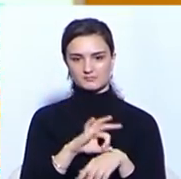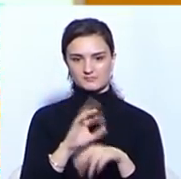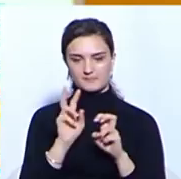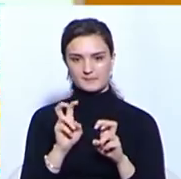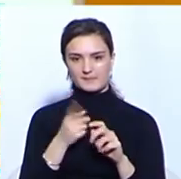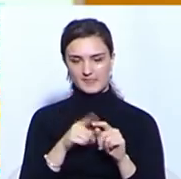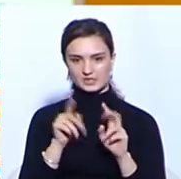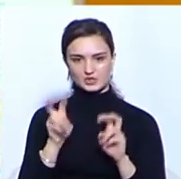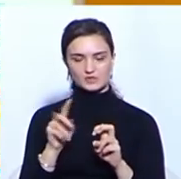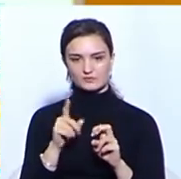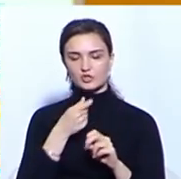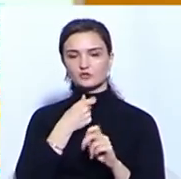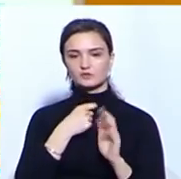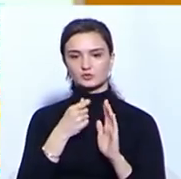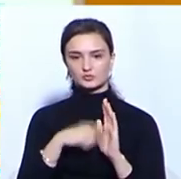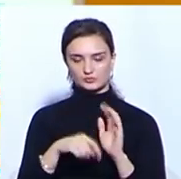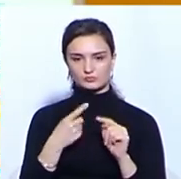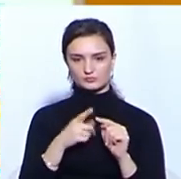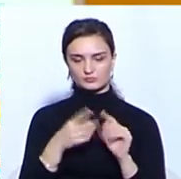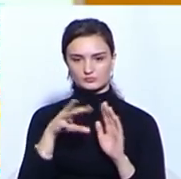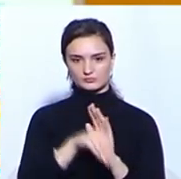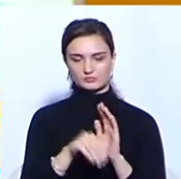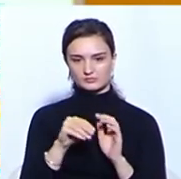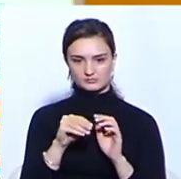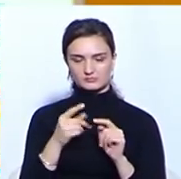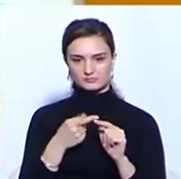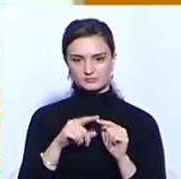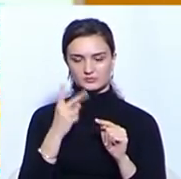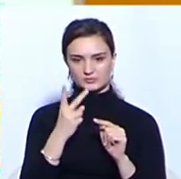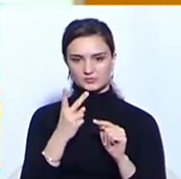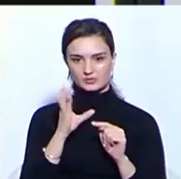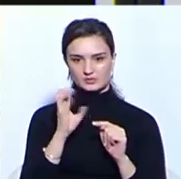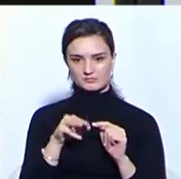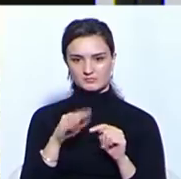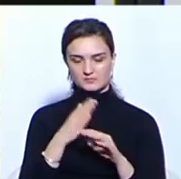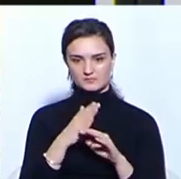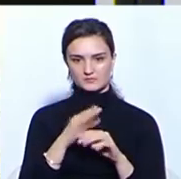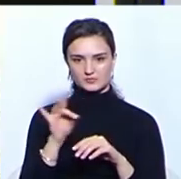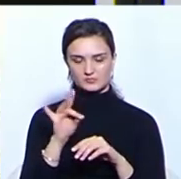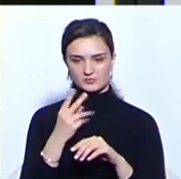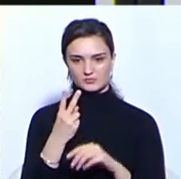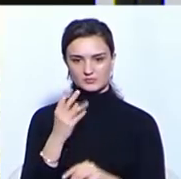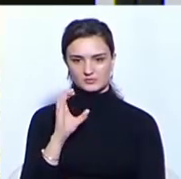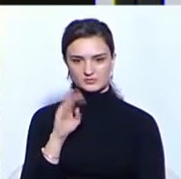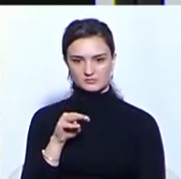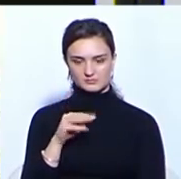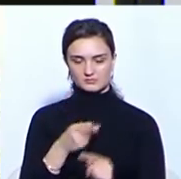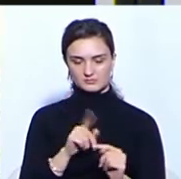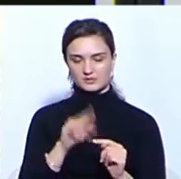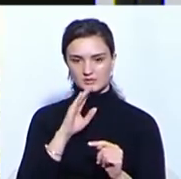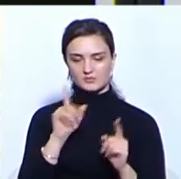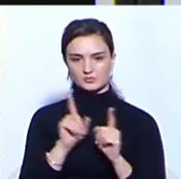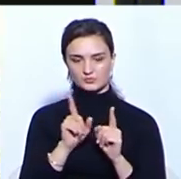ეს ნიშნავს, რომ თვითონ საშილოსნოს კულთოვან შრეში არის კვანძი, 2 სანტიმეტრი არის ზომით. ამავე დროს